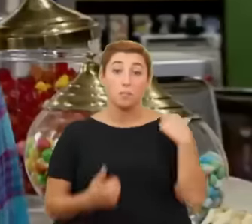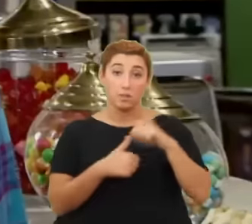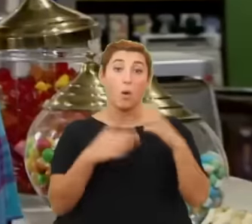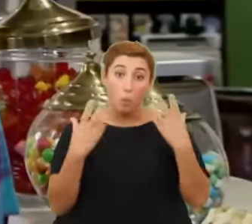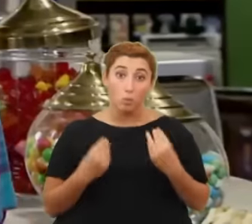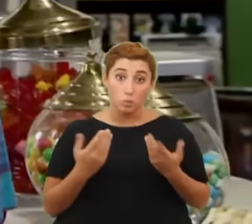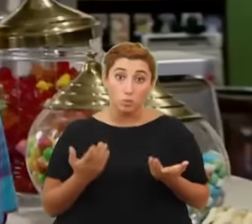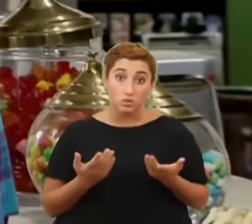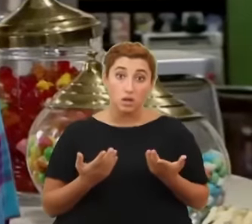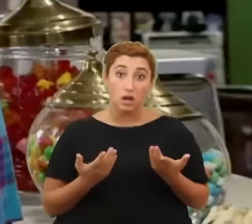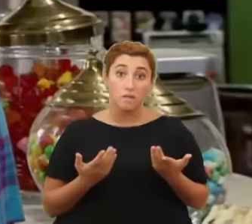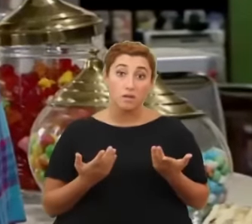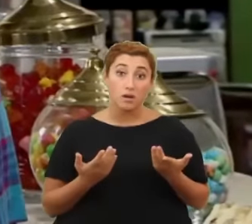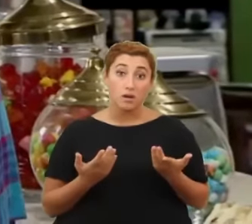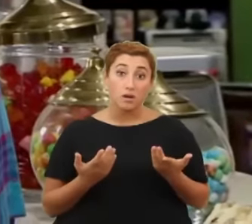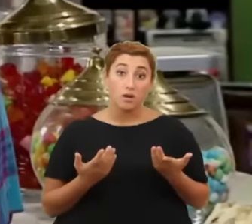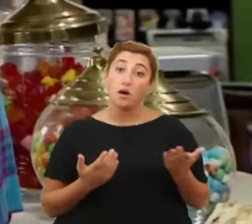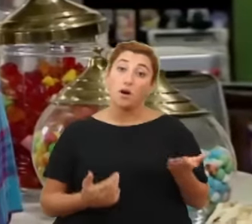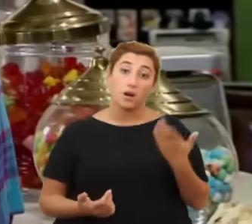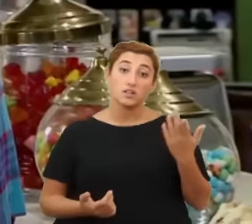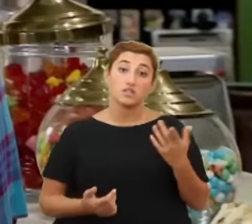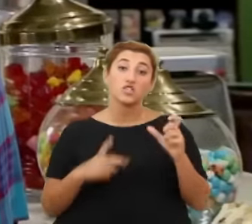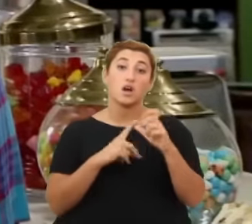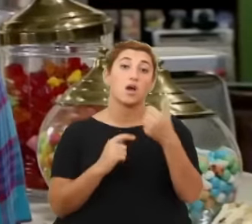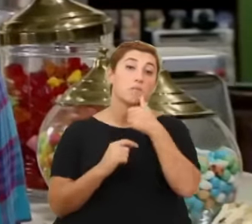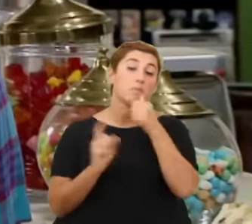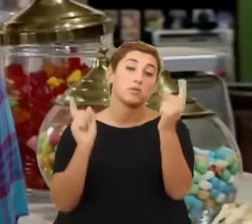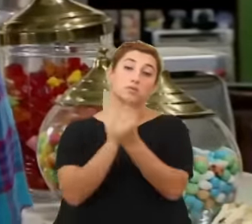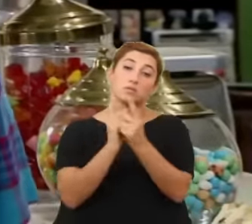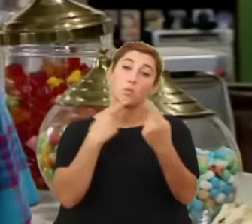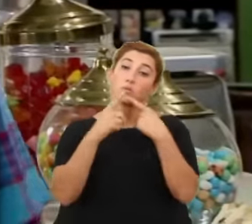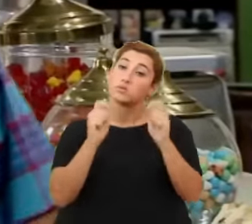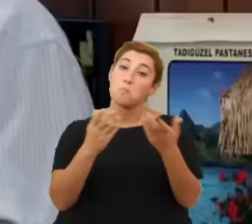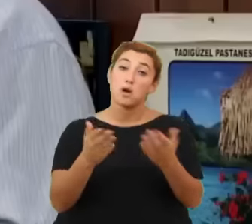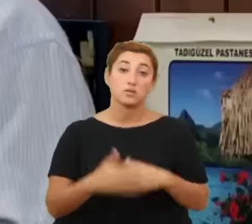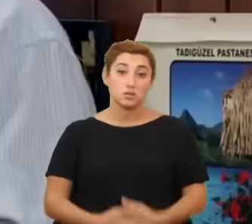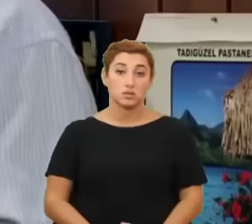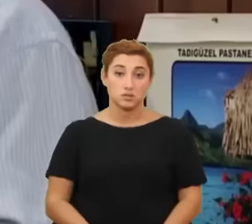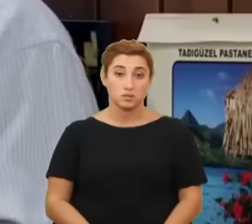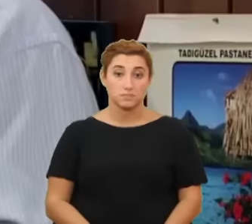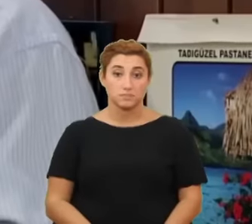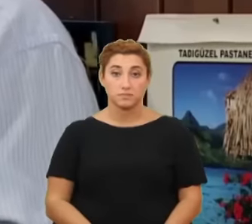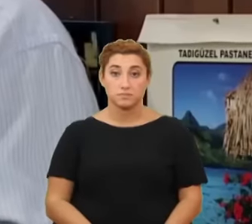da artık Şahin'in babasıyla halledersiniz.